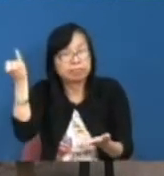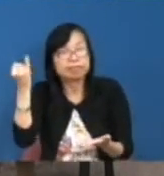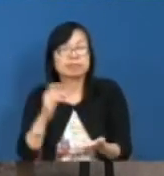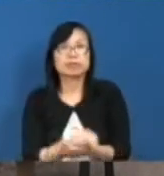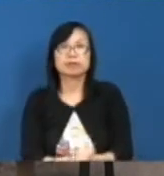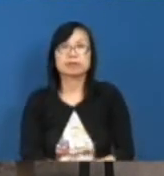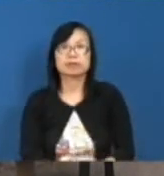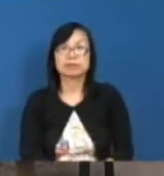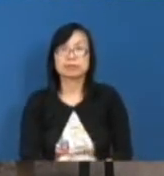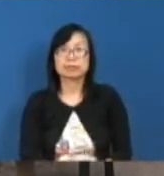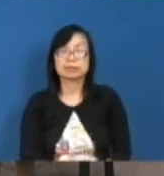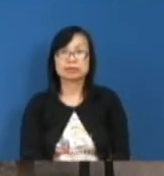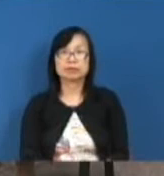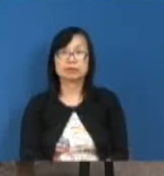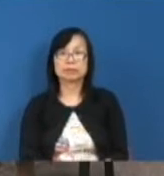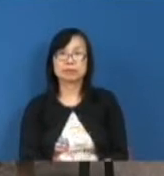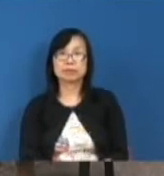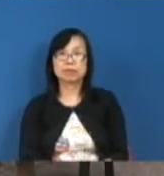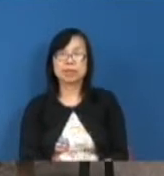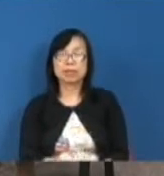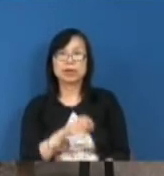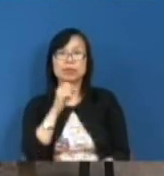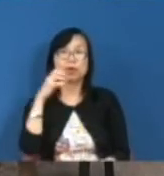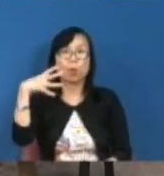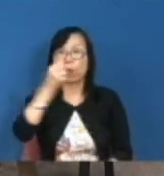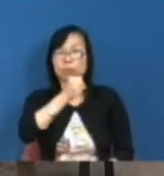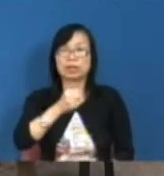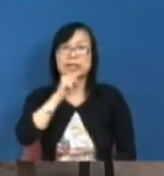君，叫佢管個